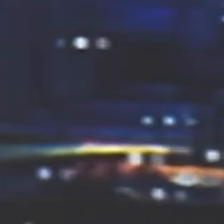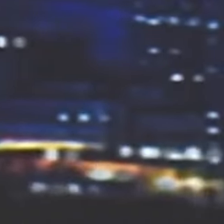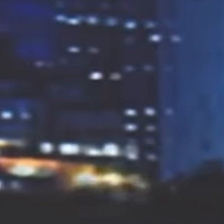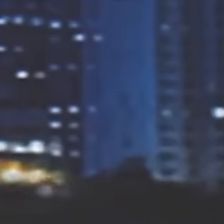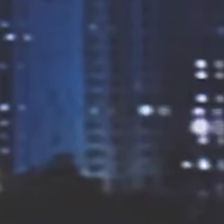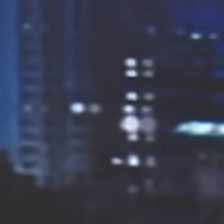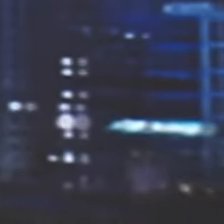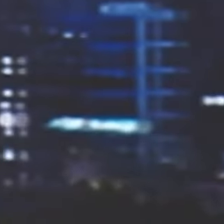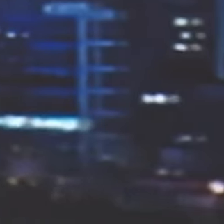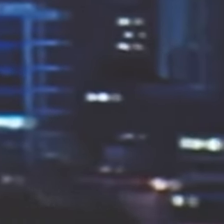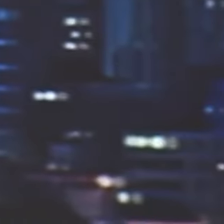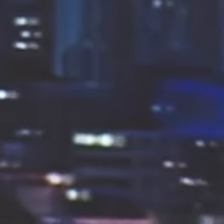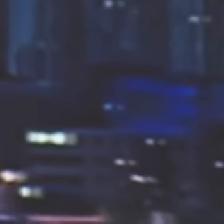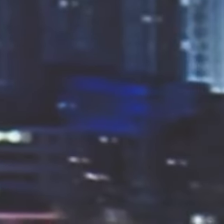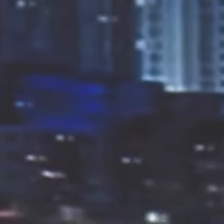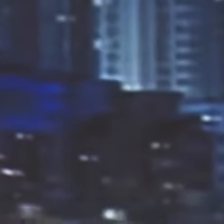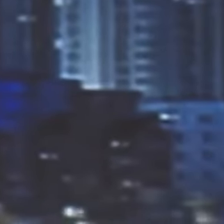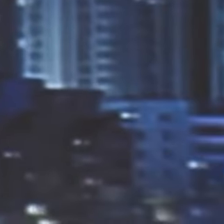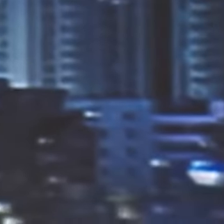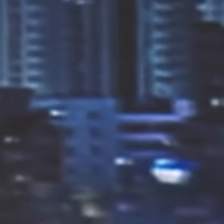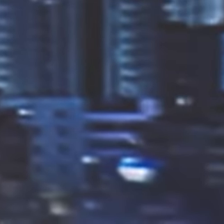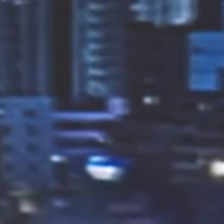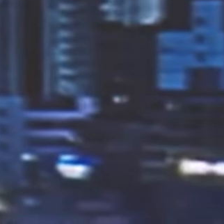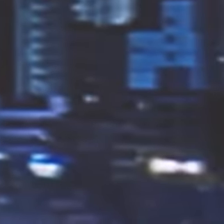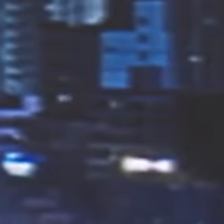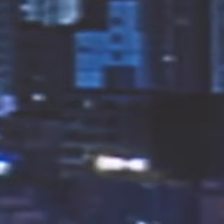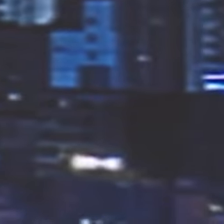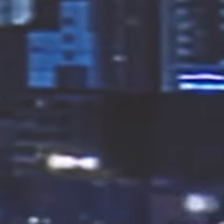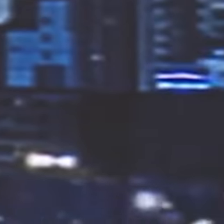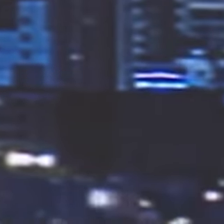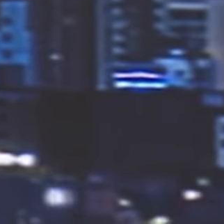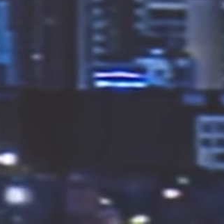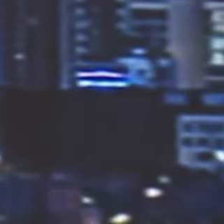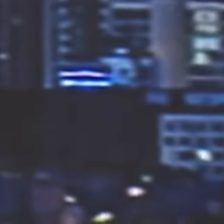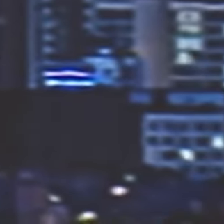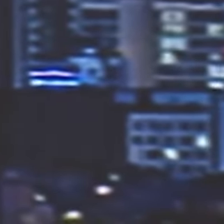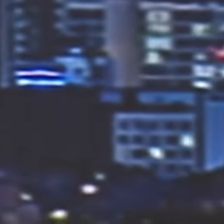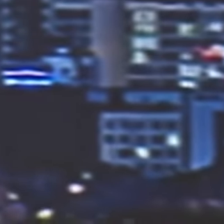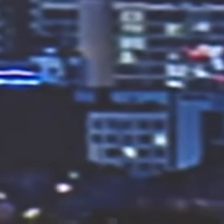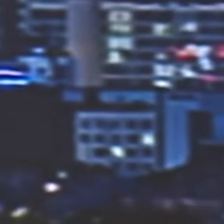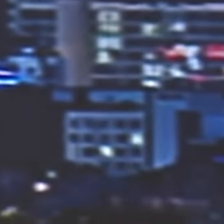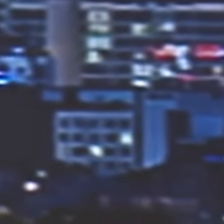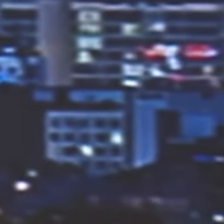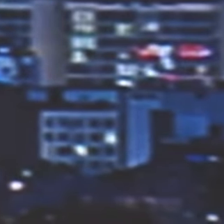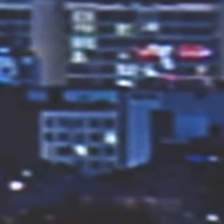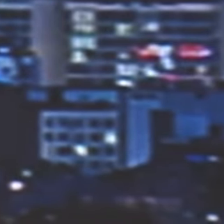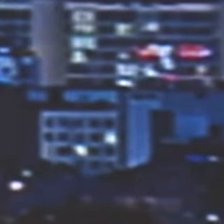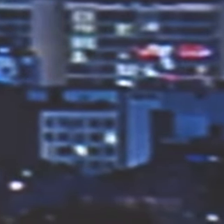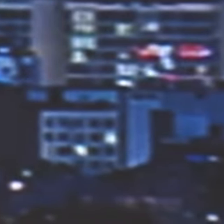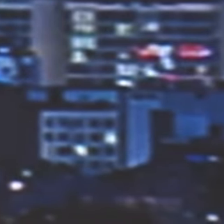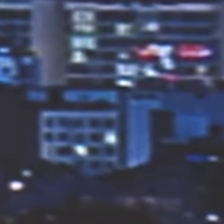JTBC 뉴스를 시청해주신 여러분 고맙습니다. 저희는 저녁 6시 50분 뉴스룸에서 뵙겠습니다.